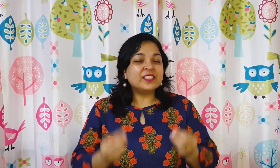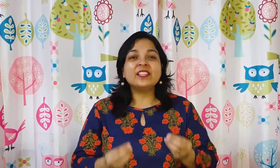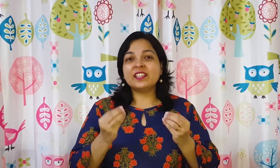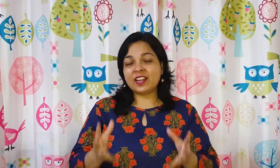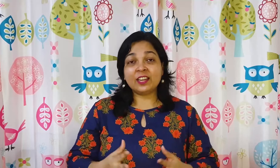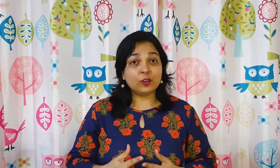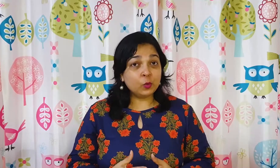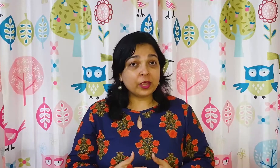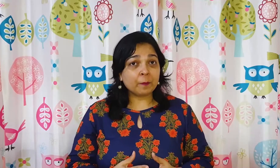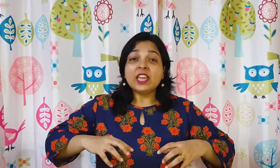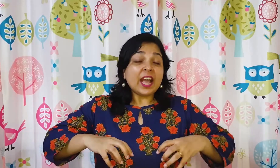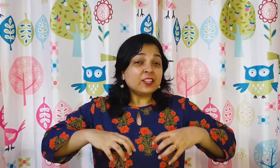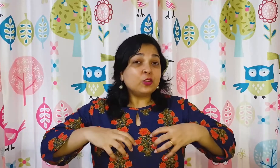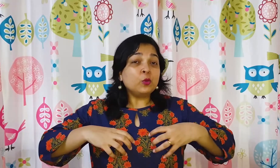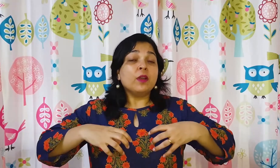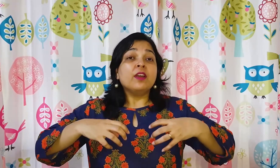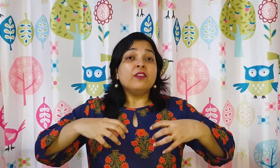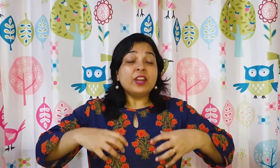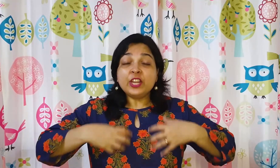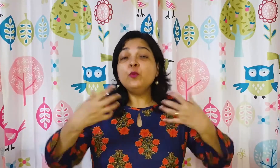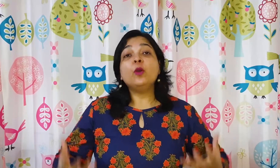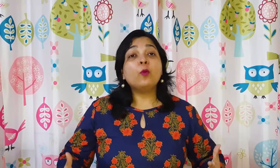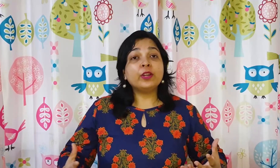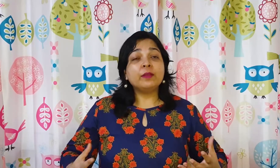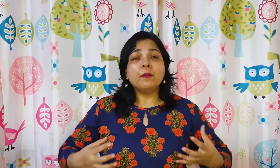deletedங்கதிடம்